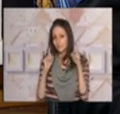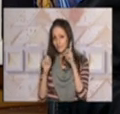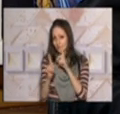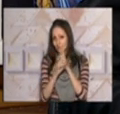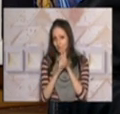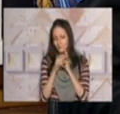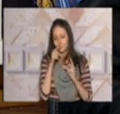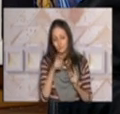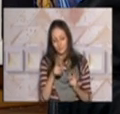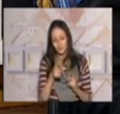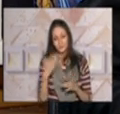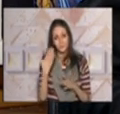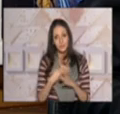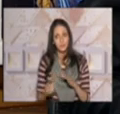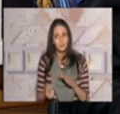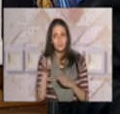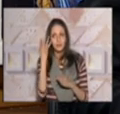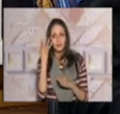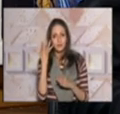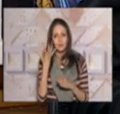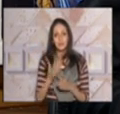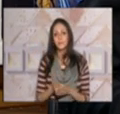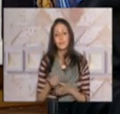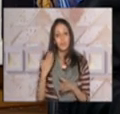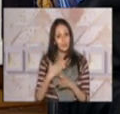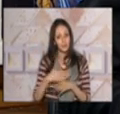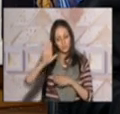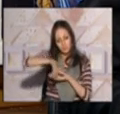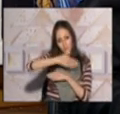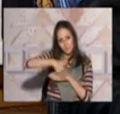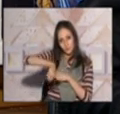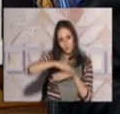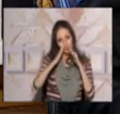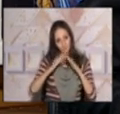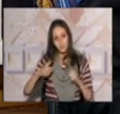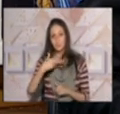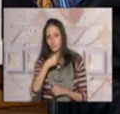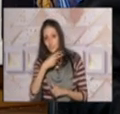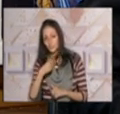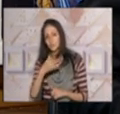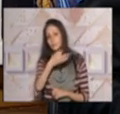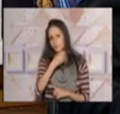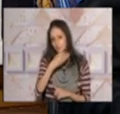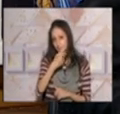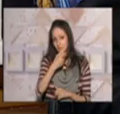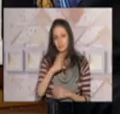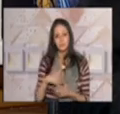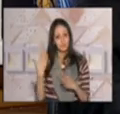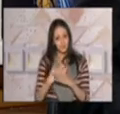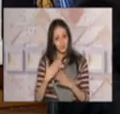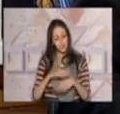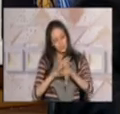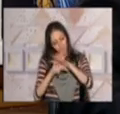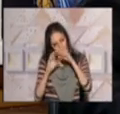على أهمية هذه الجائزة التي تأتي في إطار استراتيجية مصر للتنمية المستدامة 2030 والحصول على جهاز إداري